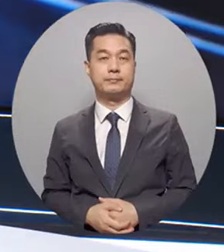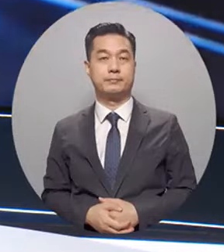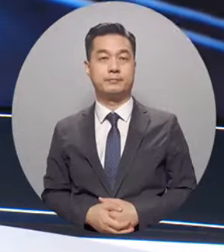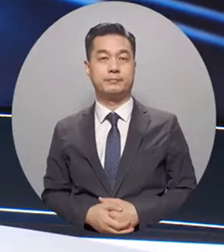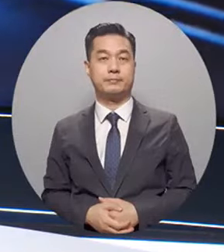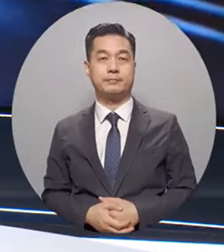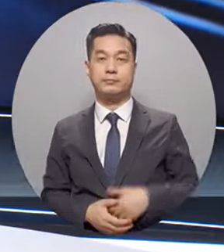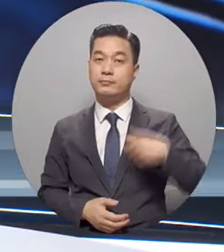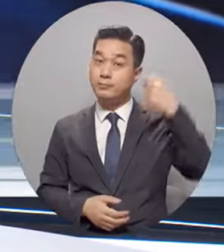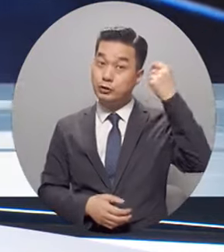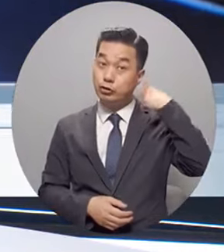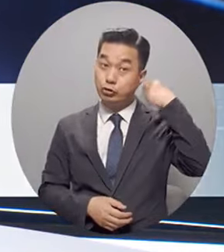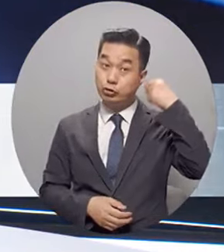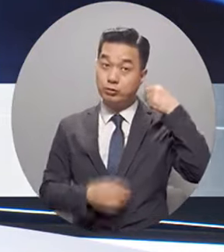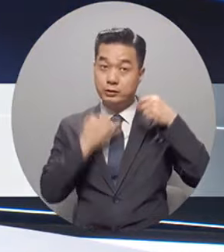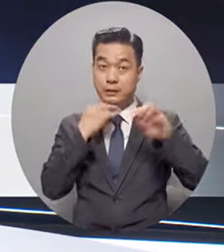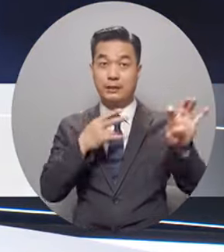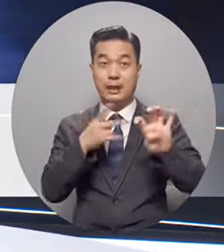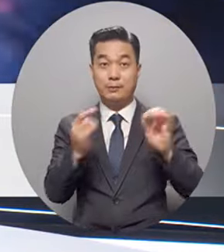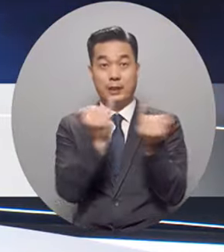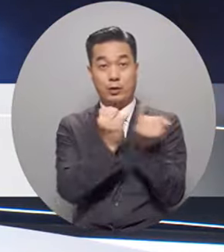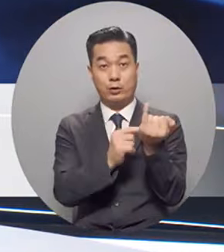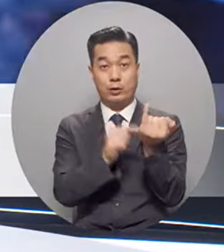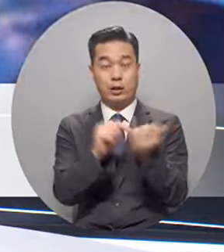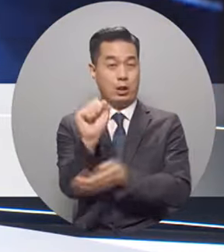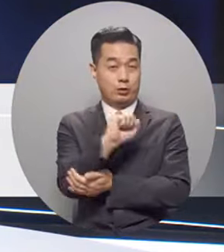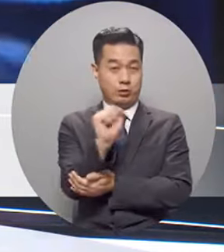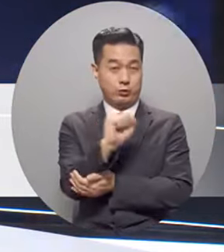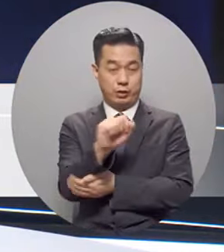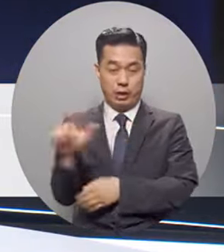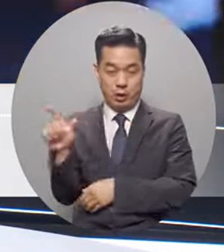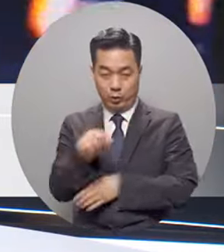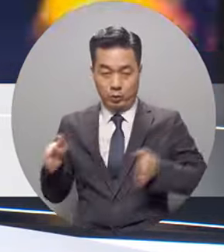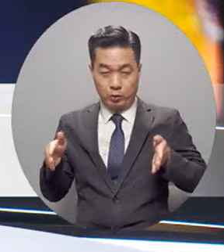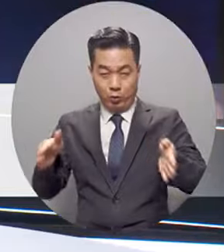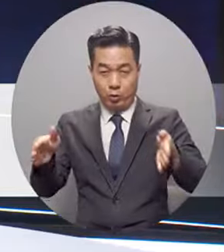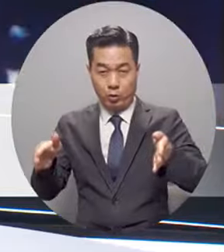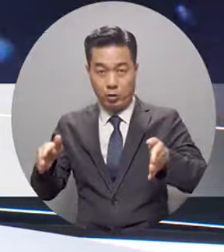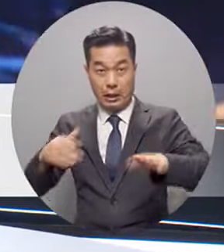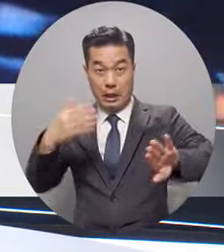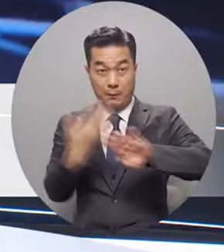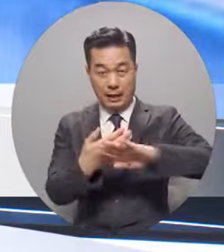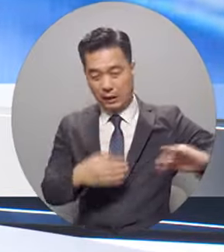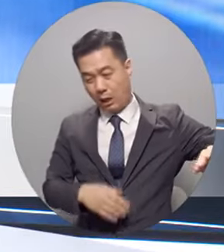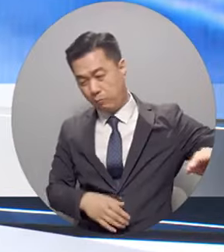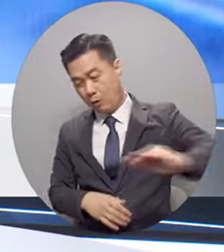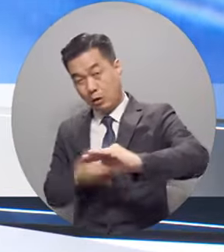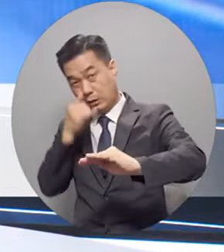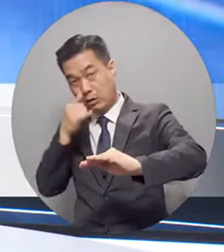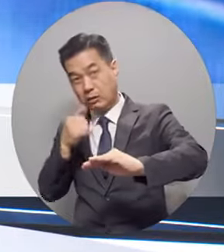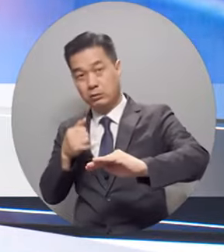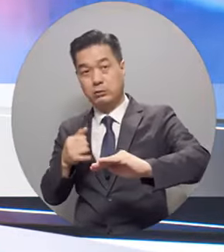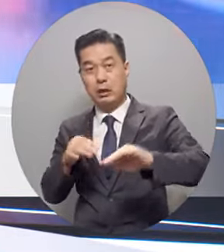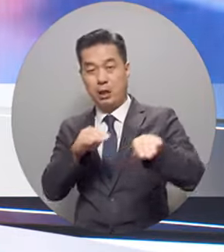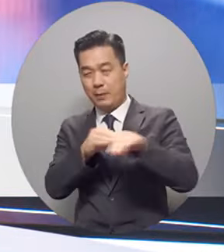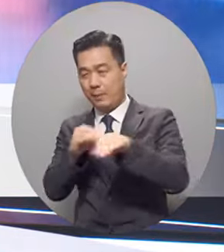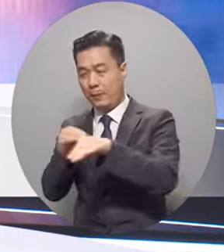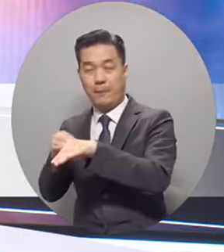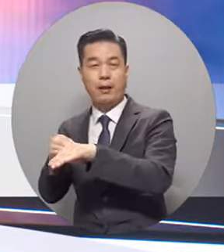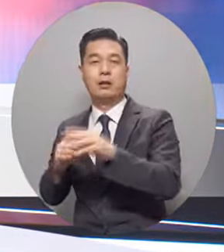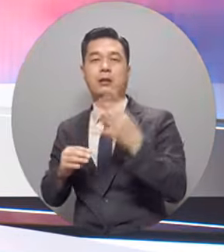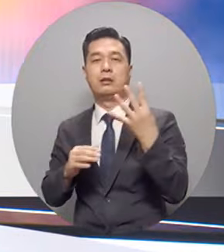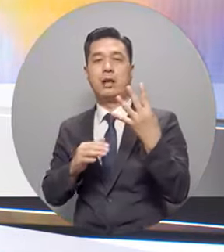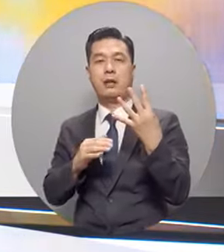중국 국적의 40대 여성이 몰던 차량이 고속도로를 역주행하면서 네명의 사상자가 발생했습니다 왜